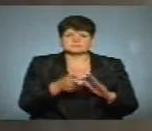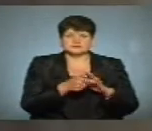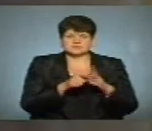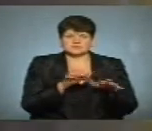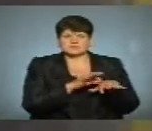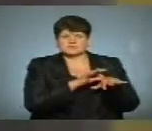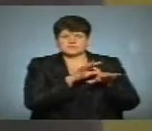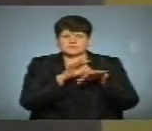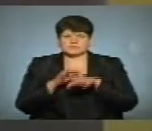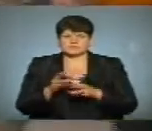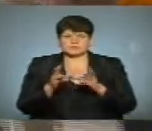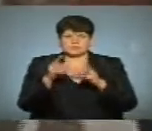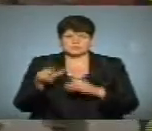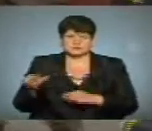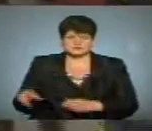виводять пожежники.